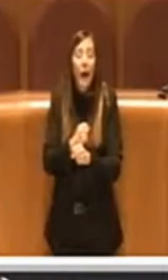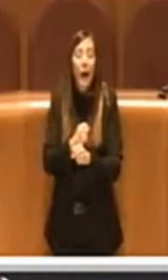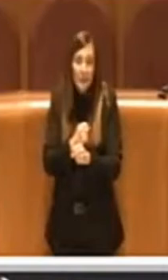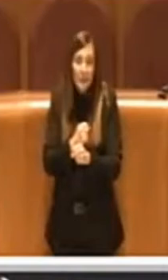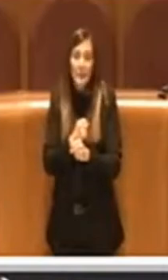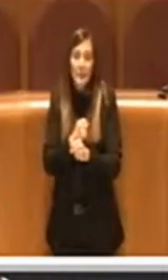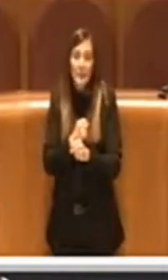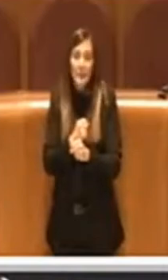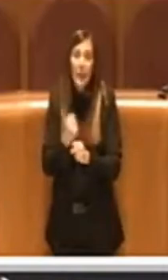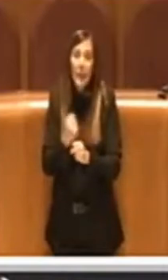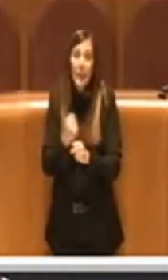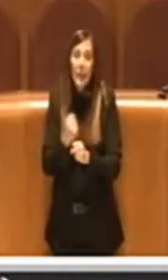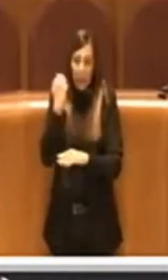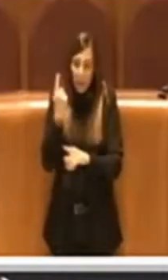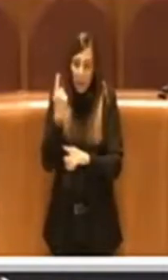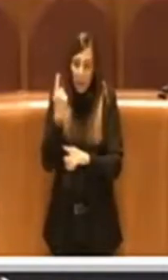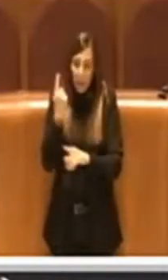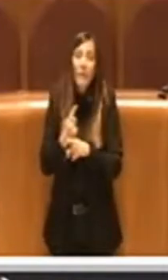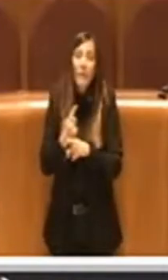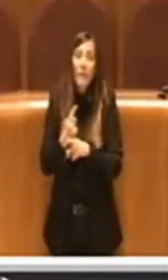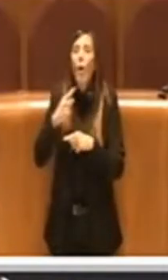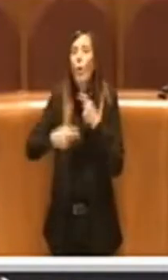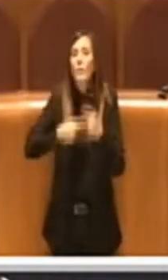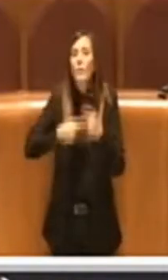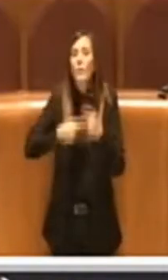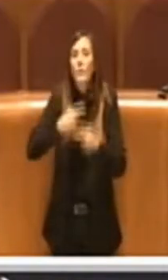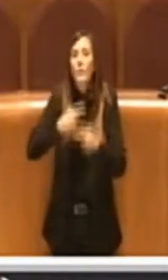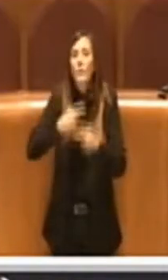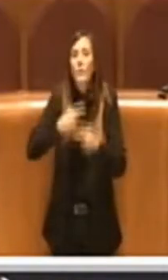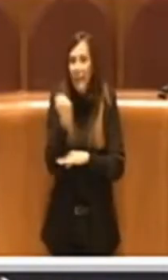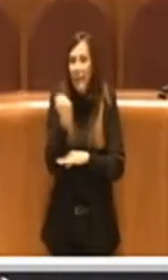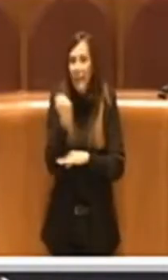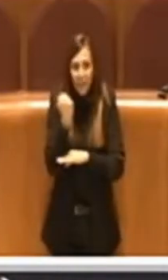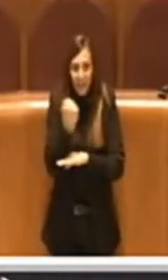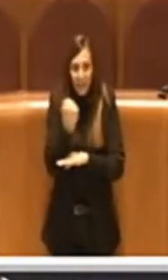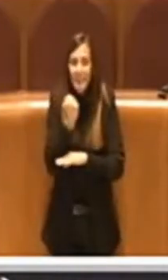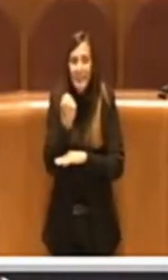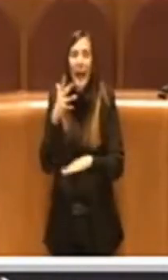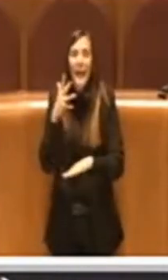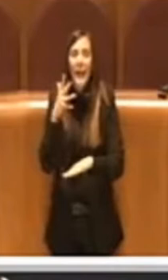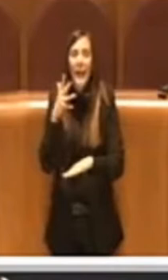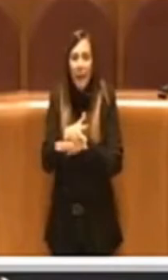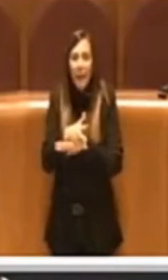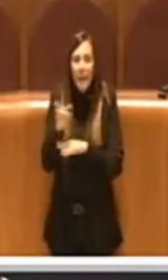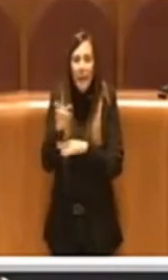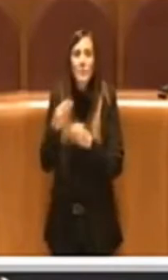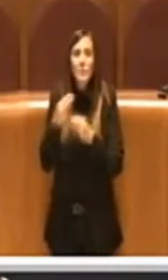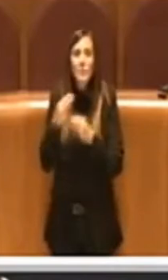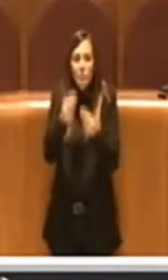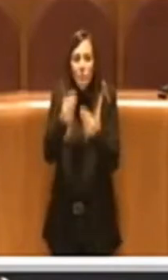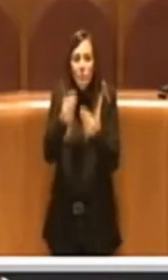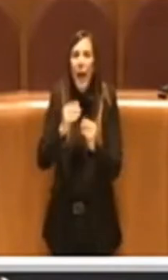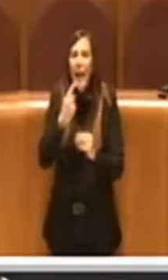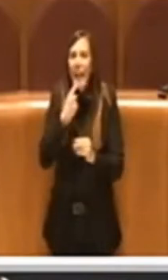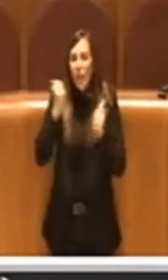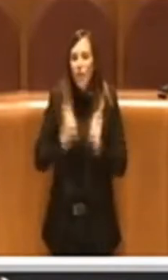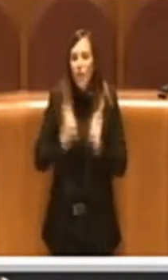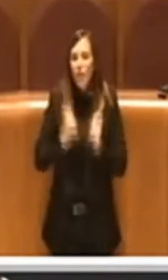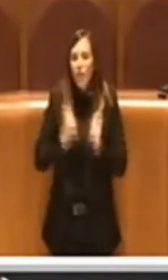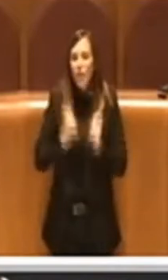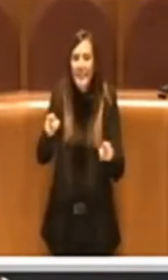assicurare i servizi essenziali importanti che fa attraverso le 45 farmacie e i servizi che